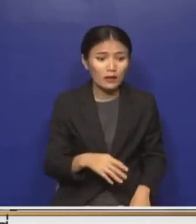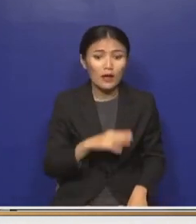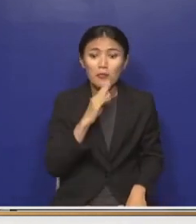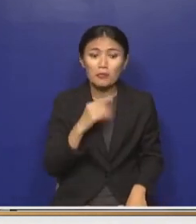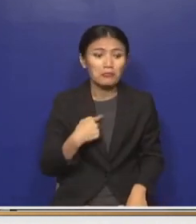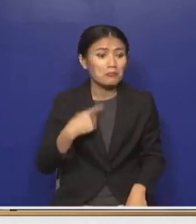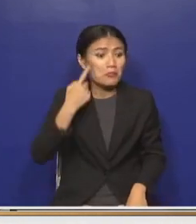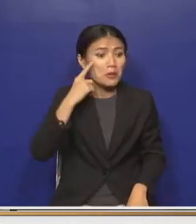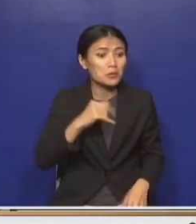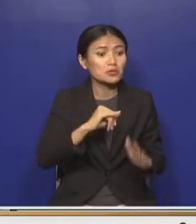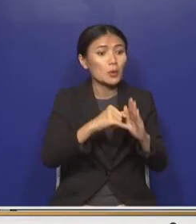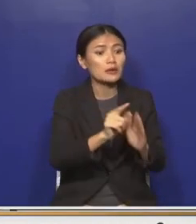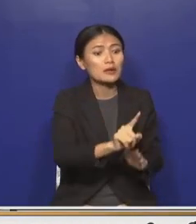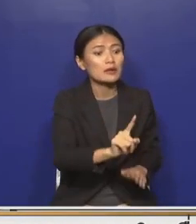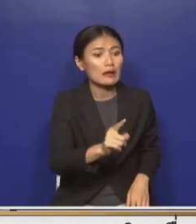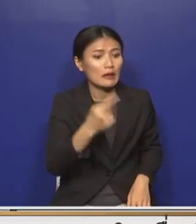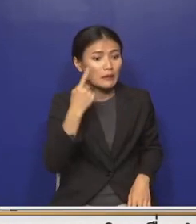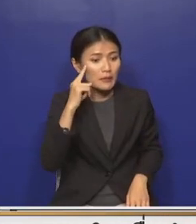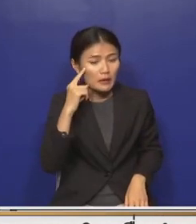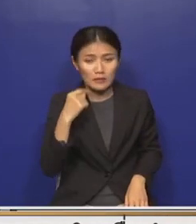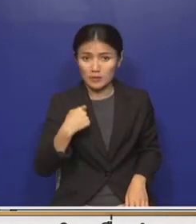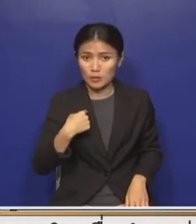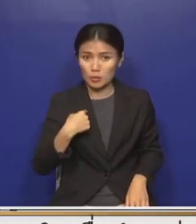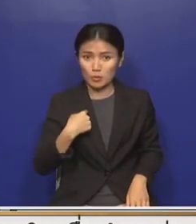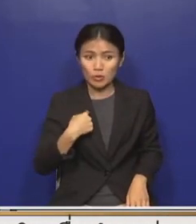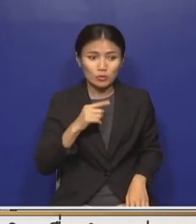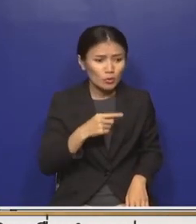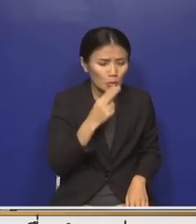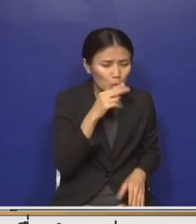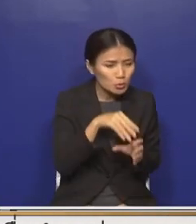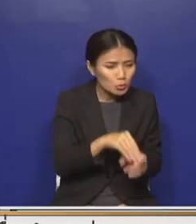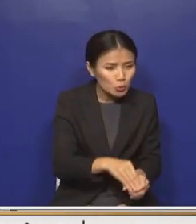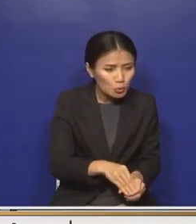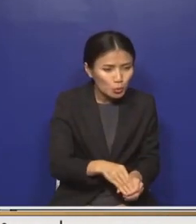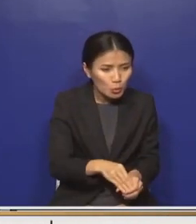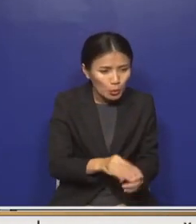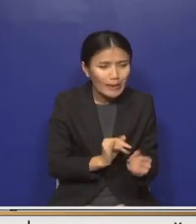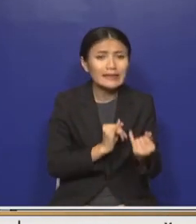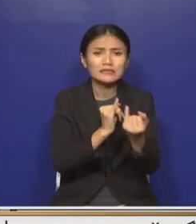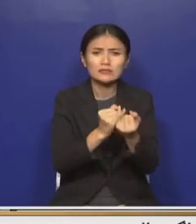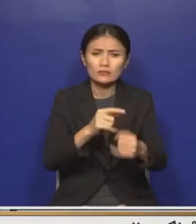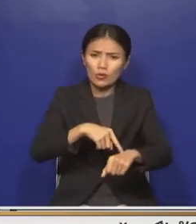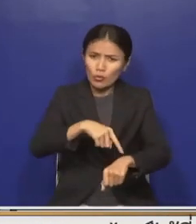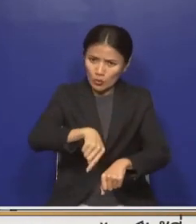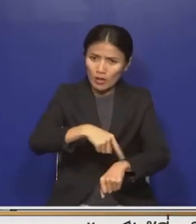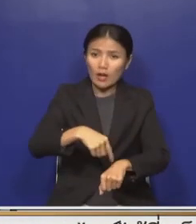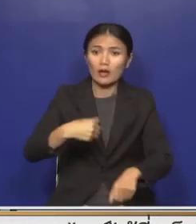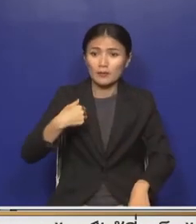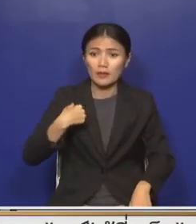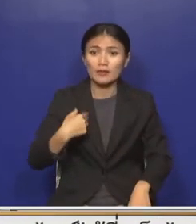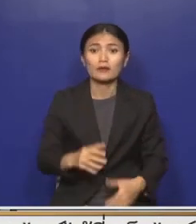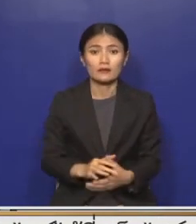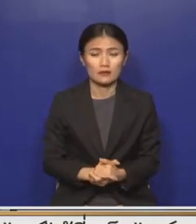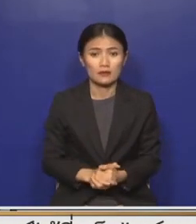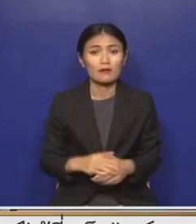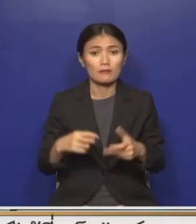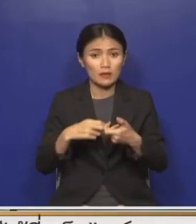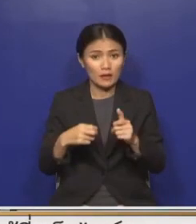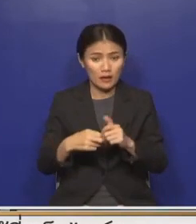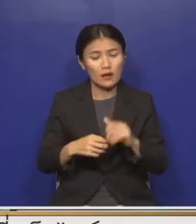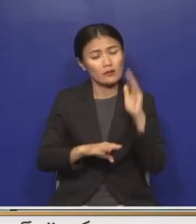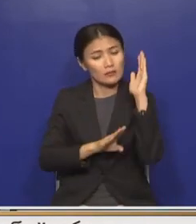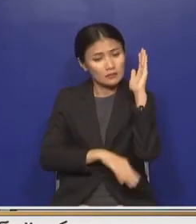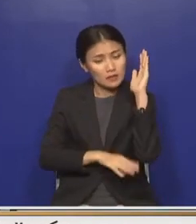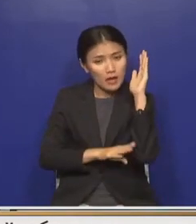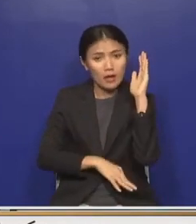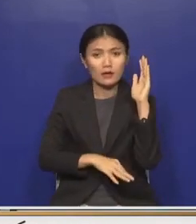หนองประชาชนแต่รชจหัดนั้ตองใช้เวลาแน่นอนครับปัญหาเกิในภาคใต้นั้น